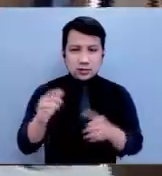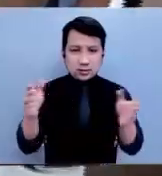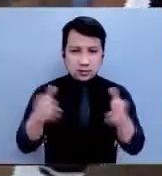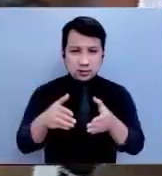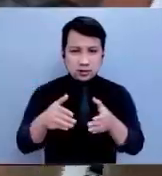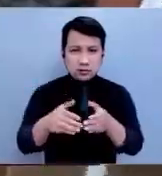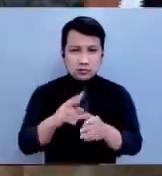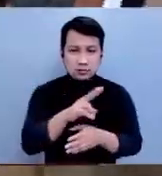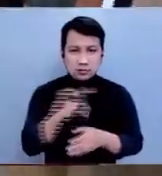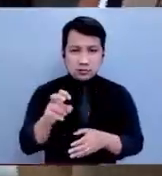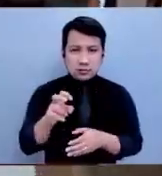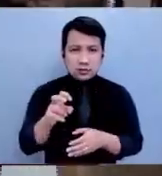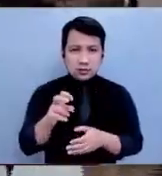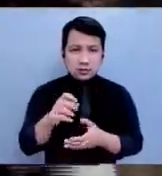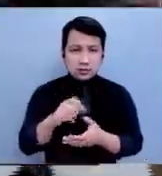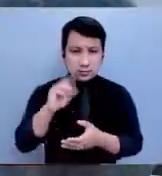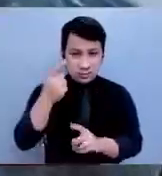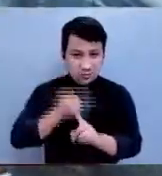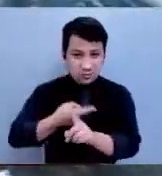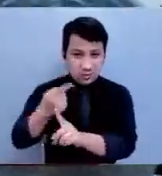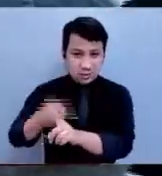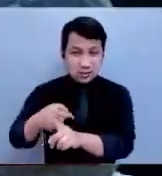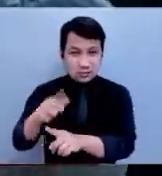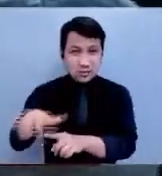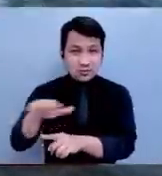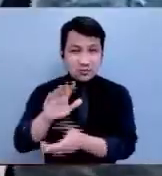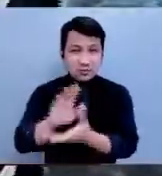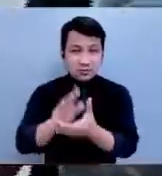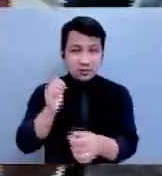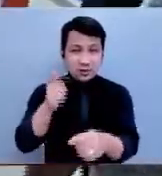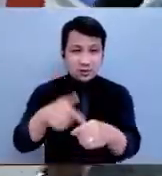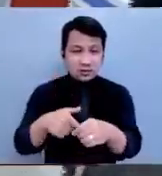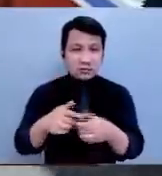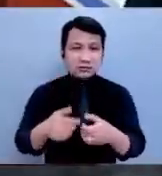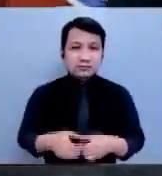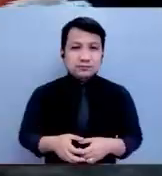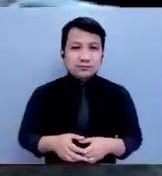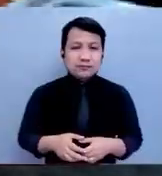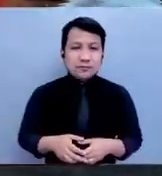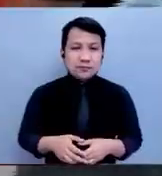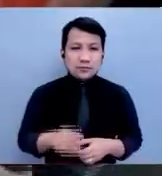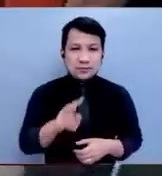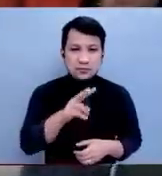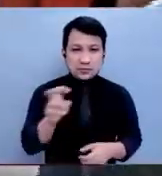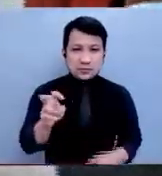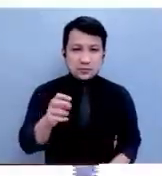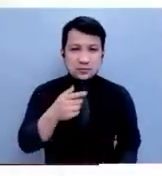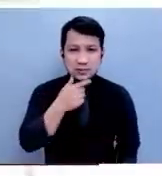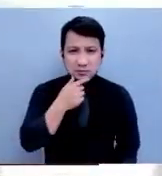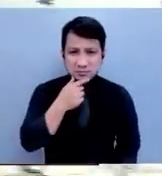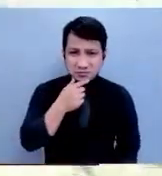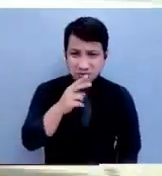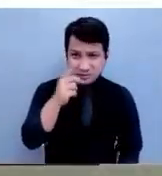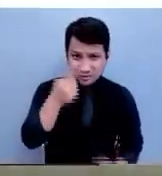200 pesos na ayuda kada buwan dahil sa taas presyo ng petrolyo. 200 pesos